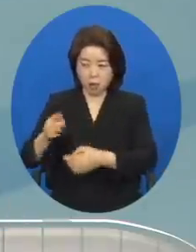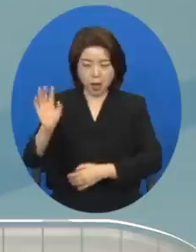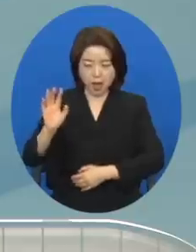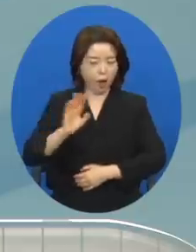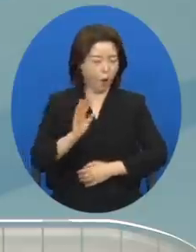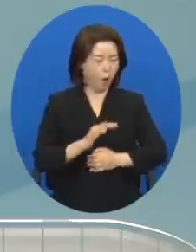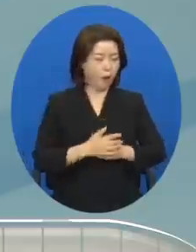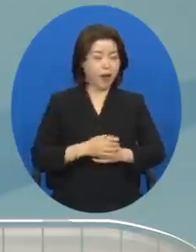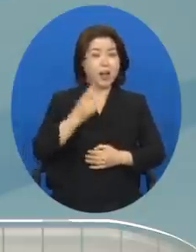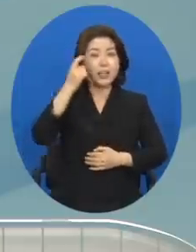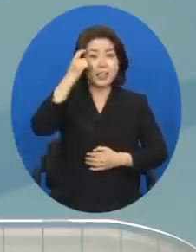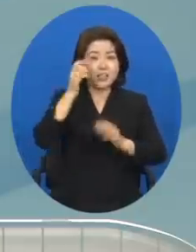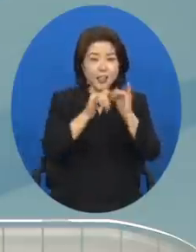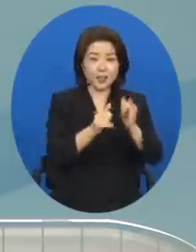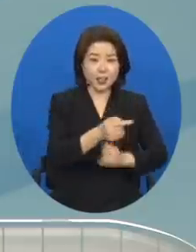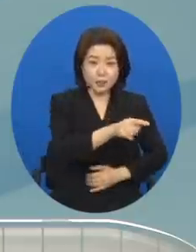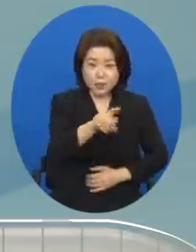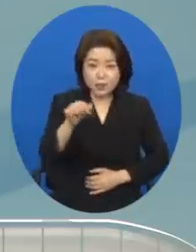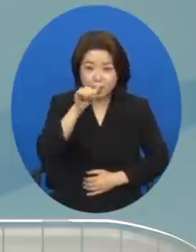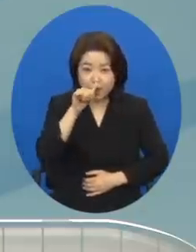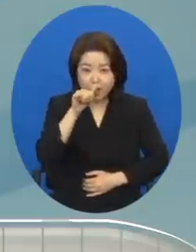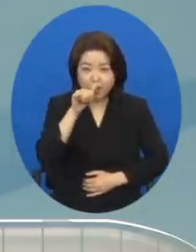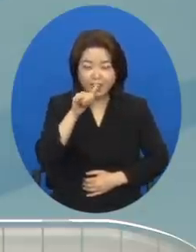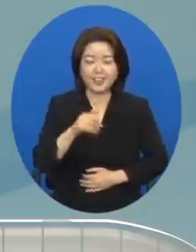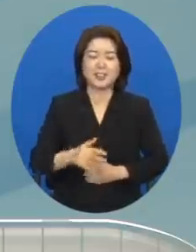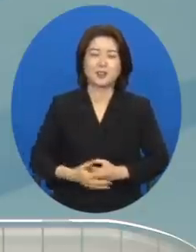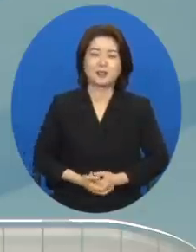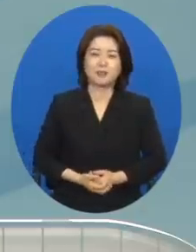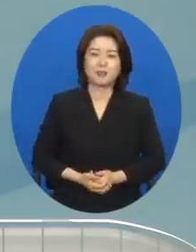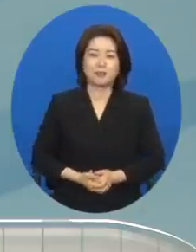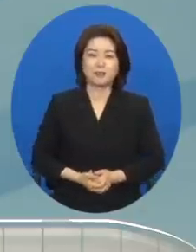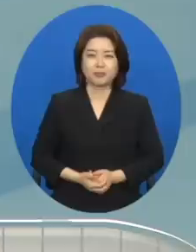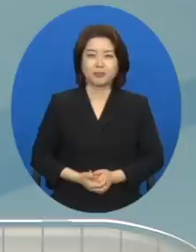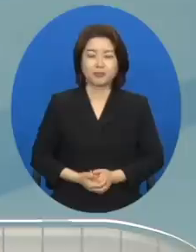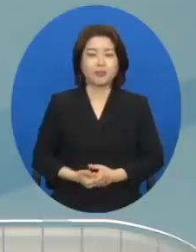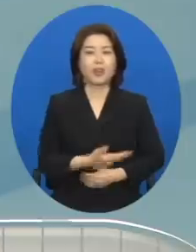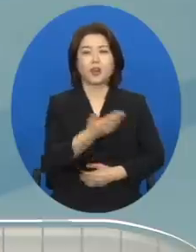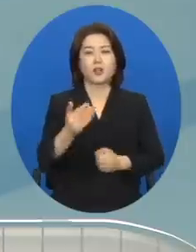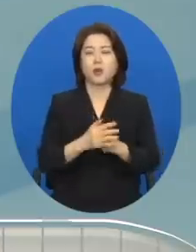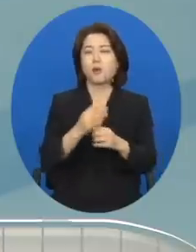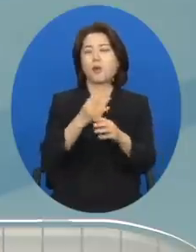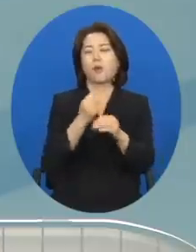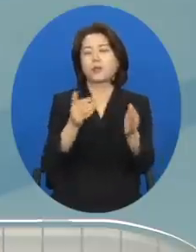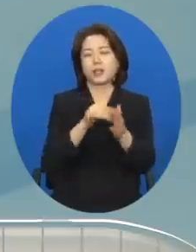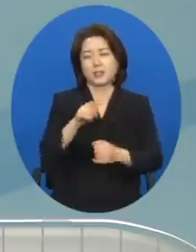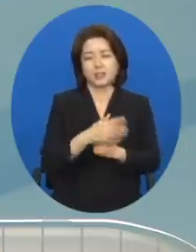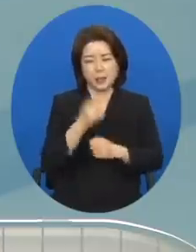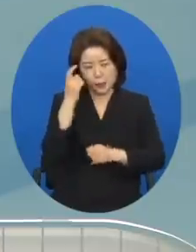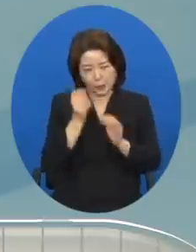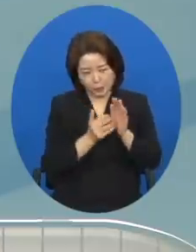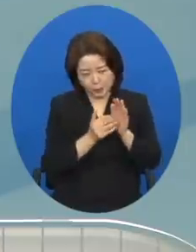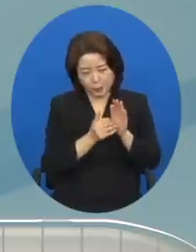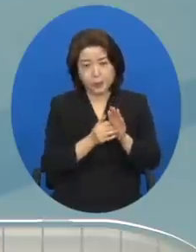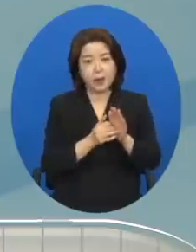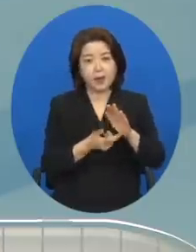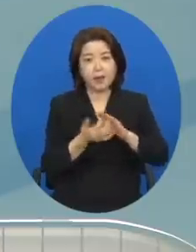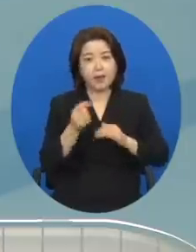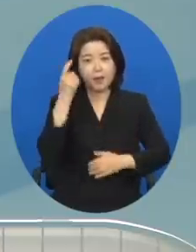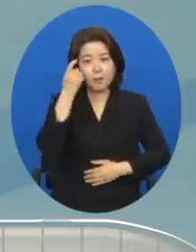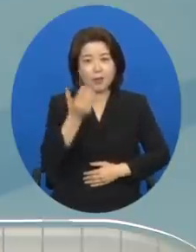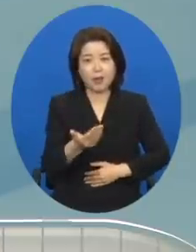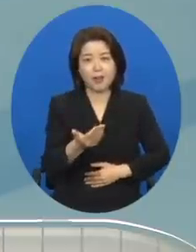이런 생각하시는 분들도 있으실 거예요. 여러분 언제까지 그렇게 약삭 바른 생각만 하고